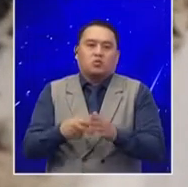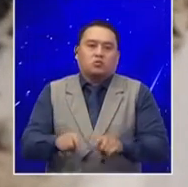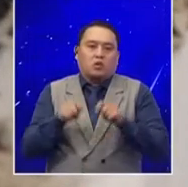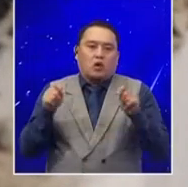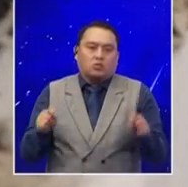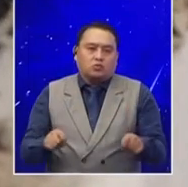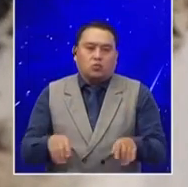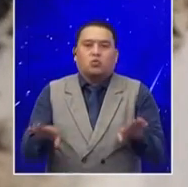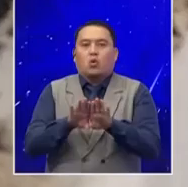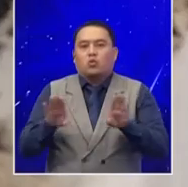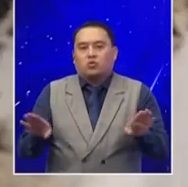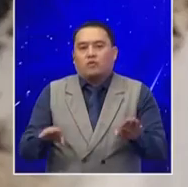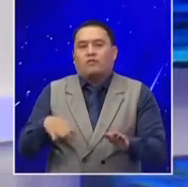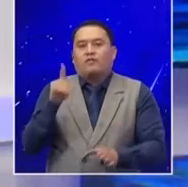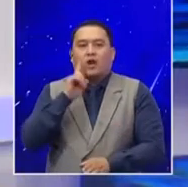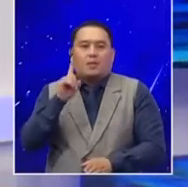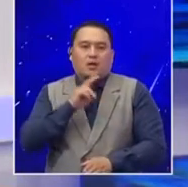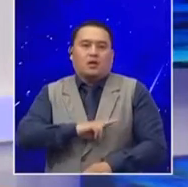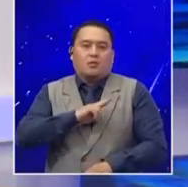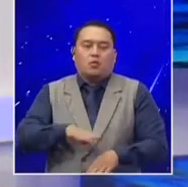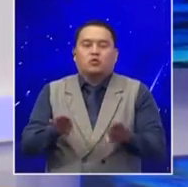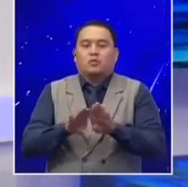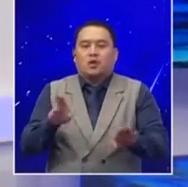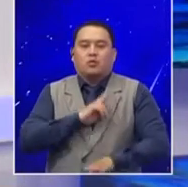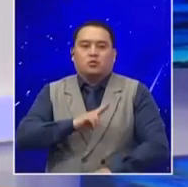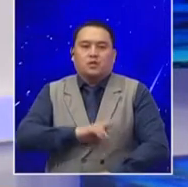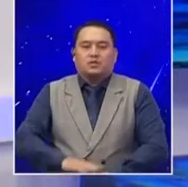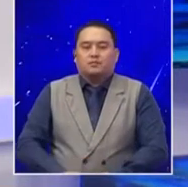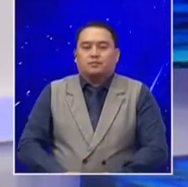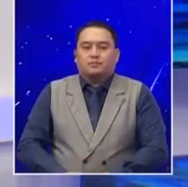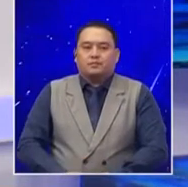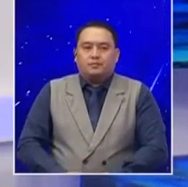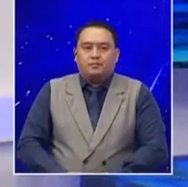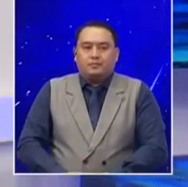В будущем году планируется создать столько же временных рабочих мест.